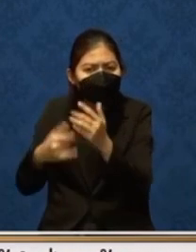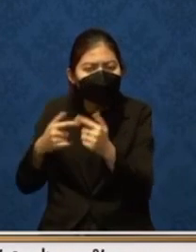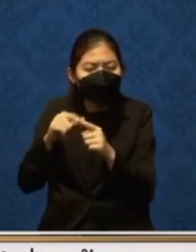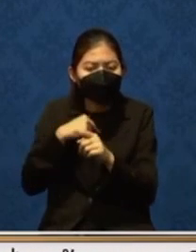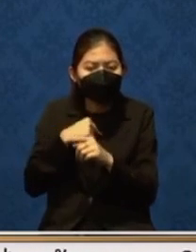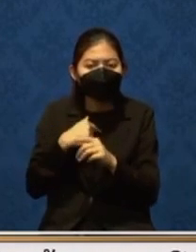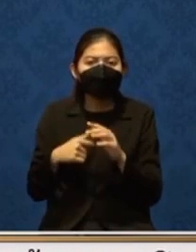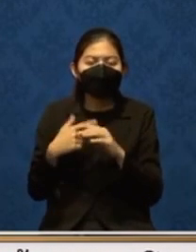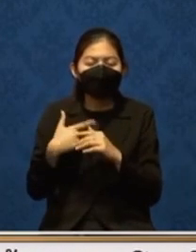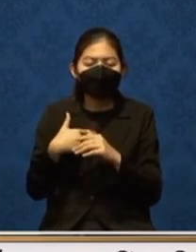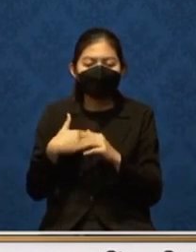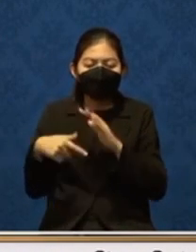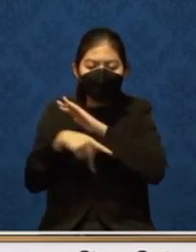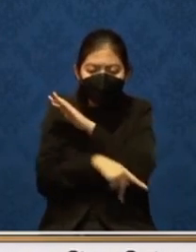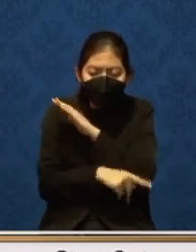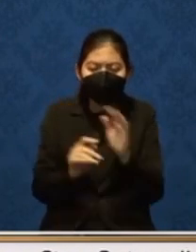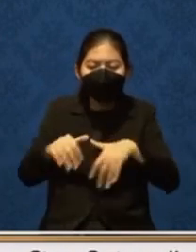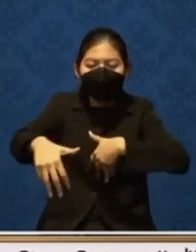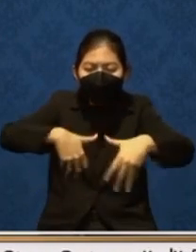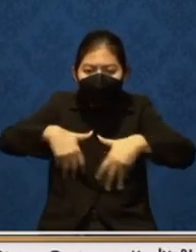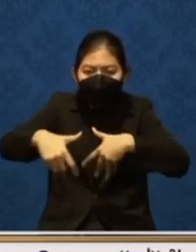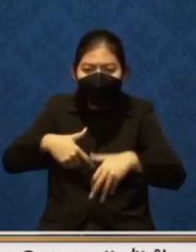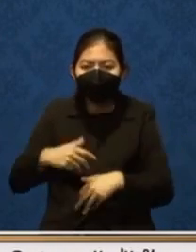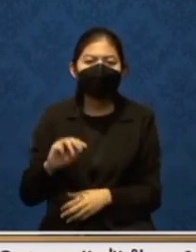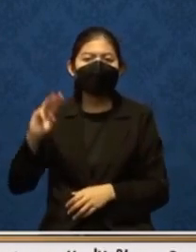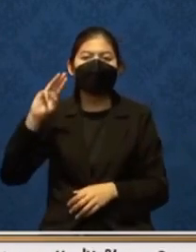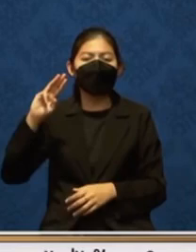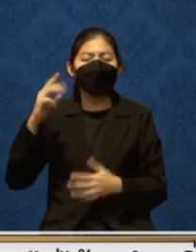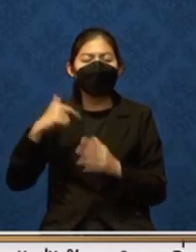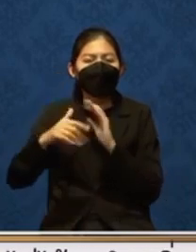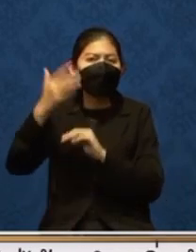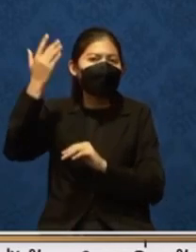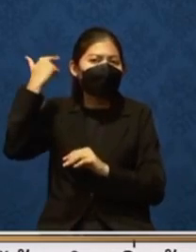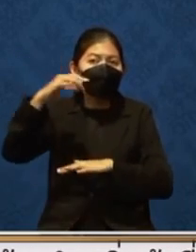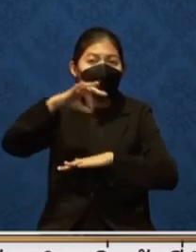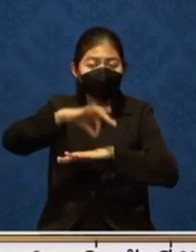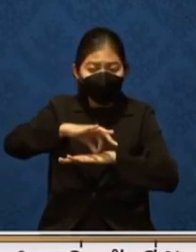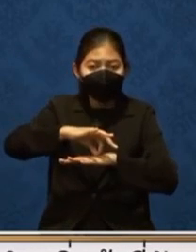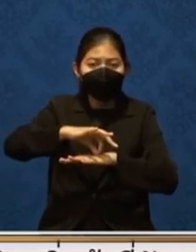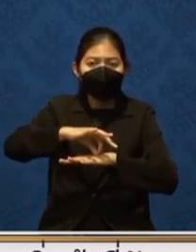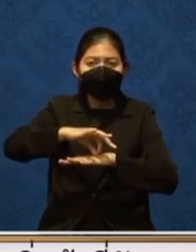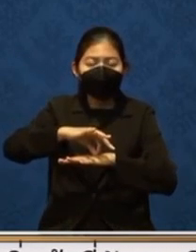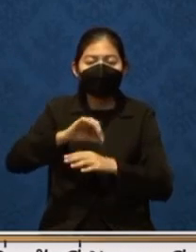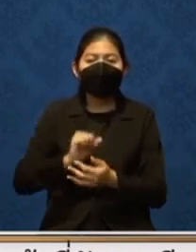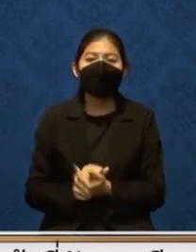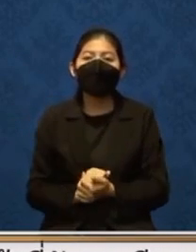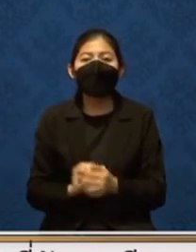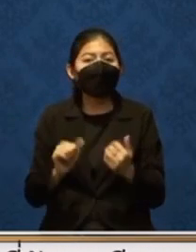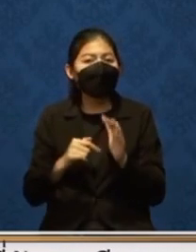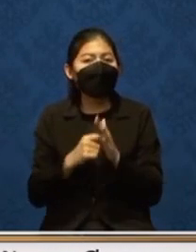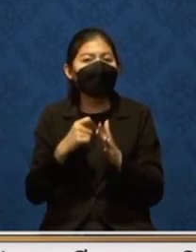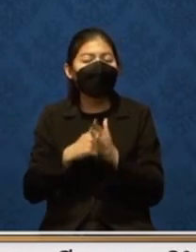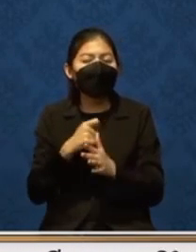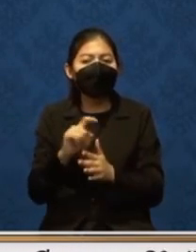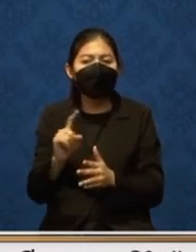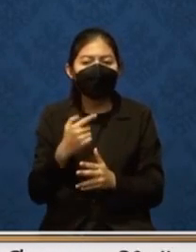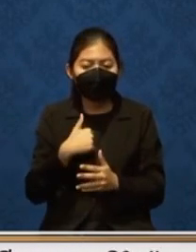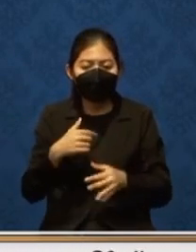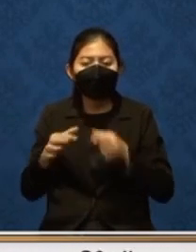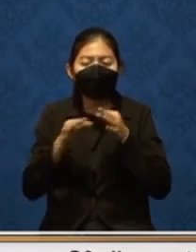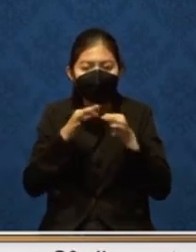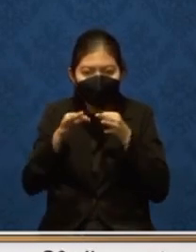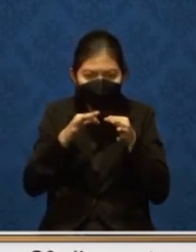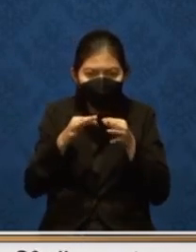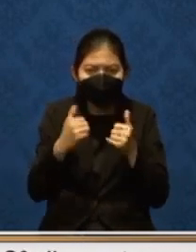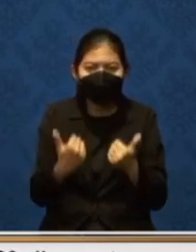ทอระยดตอประชาชนขัดตคำปฏิญาณทได้ให้ไ้เมื่อครดำลงตำแ่งและนี่กเป็สาเหตุทผมอพศปรไม่วใจ